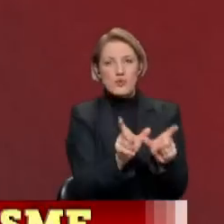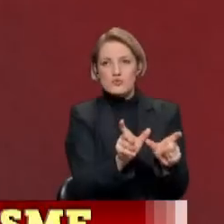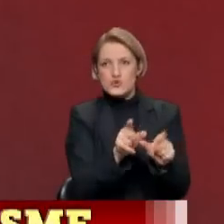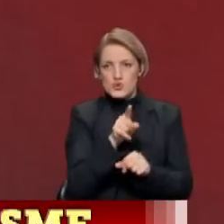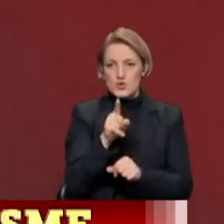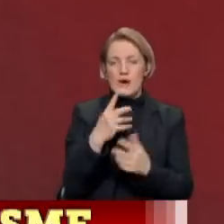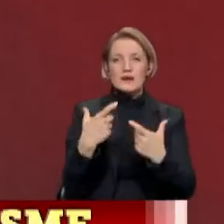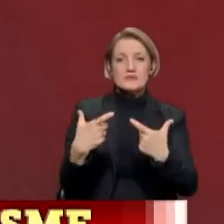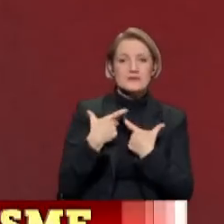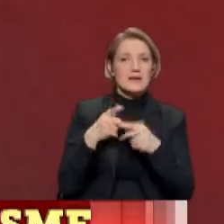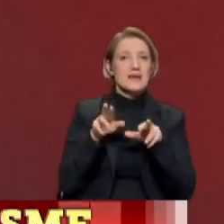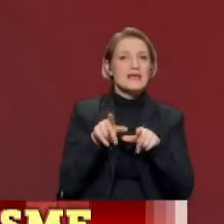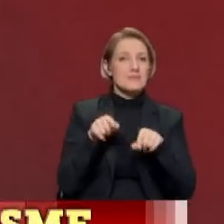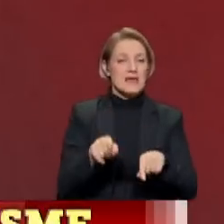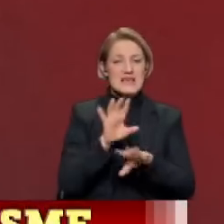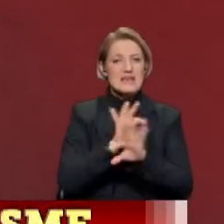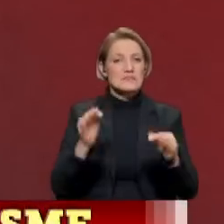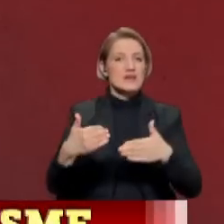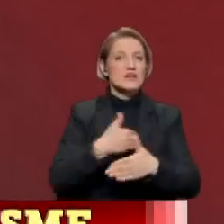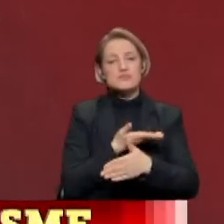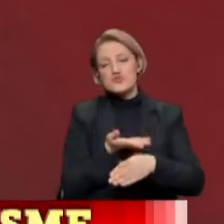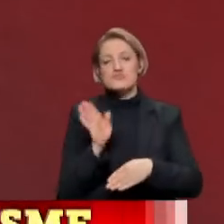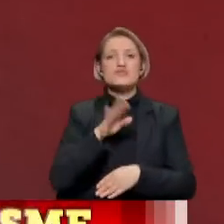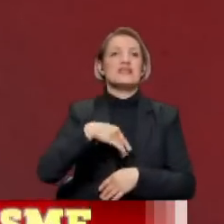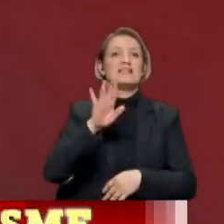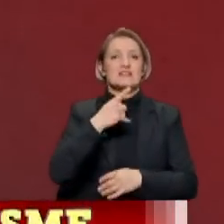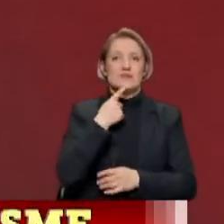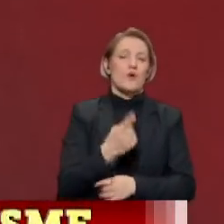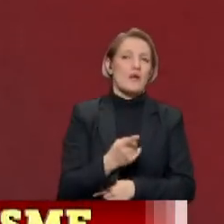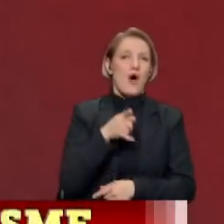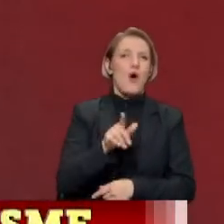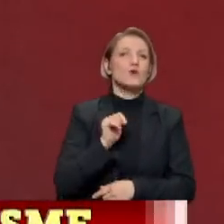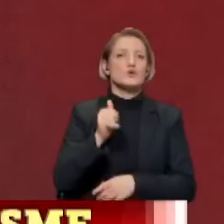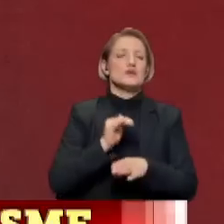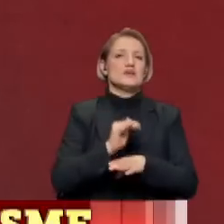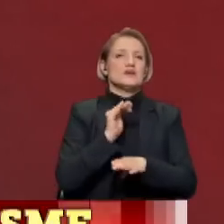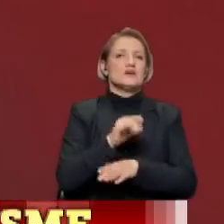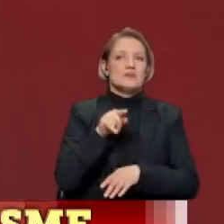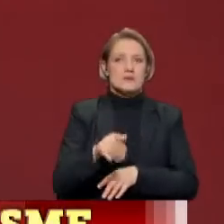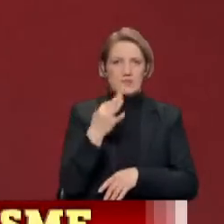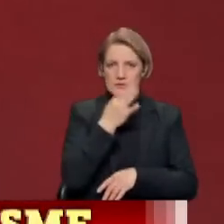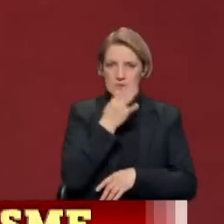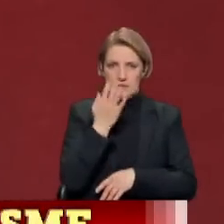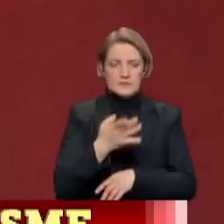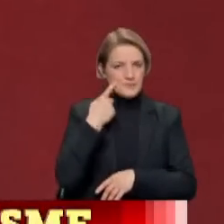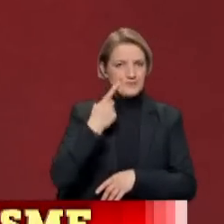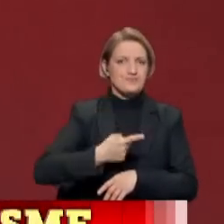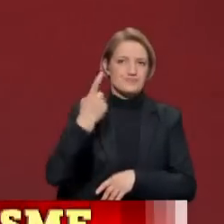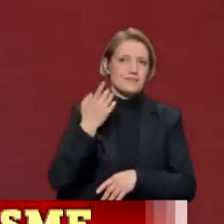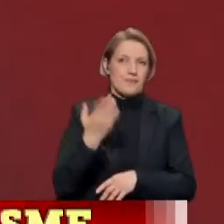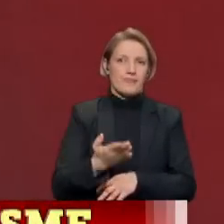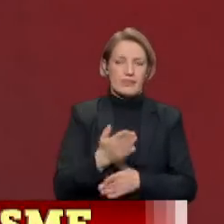ağ ördüğüne göre herhalde buraya kimse girip çıkmış değildir diyorlar. Ve o gün yaşadıklarını da buna benzetiyor